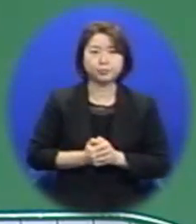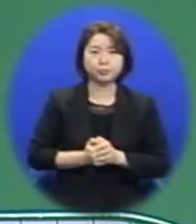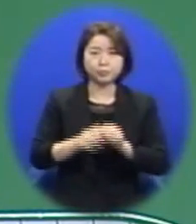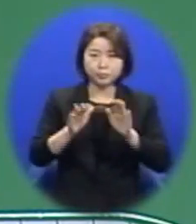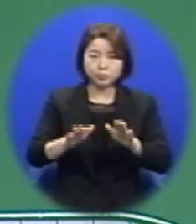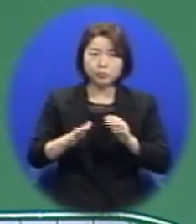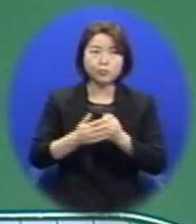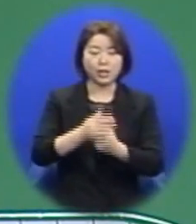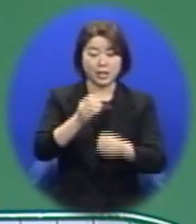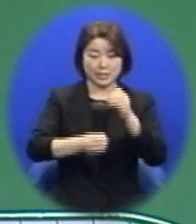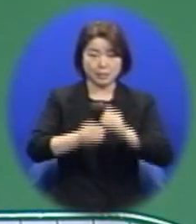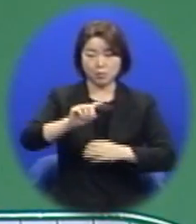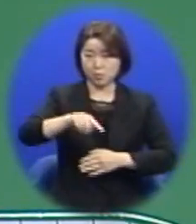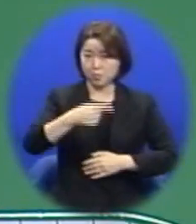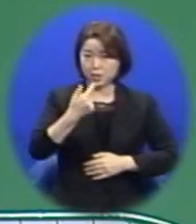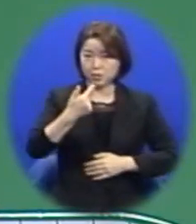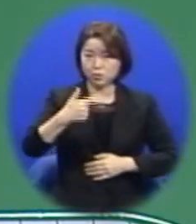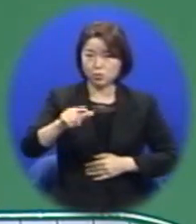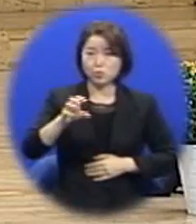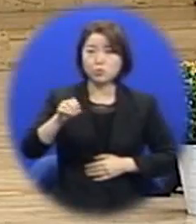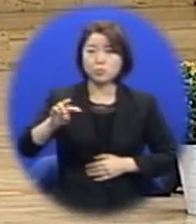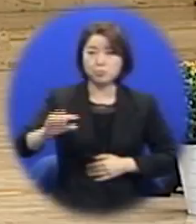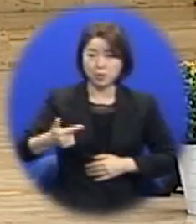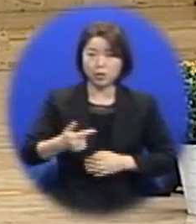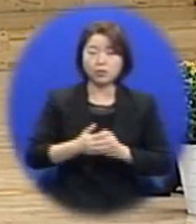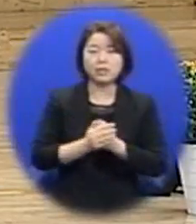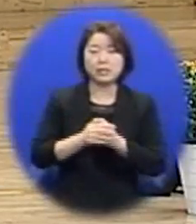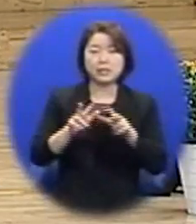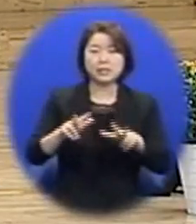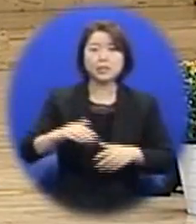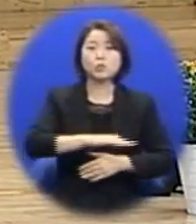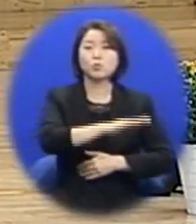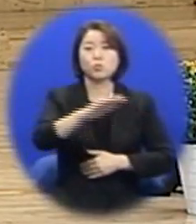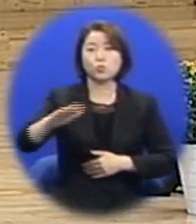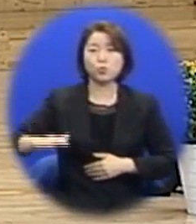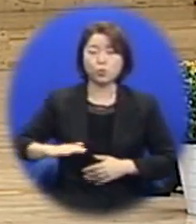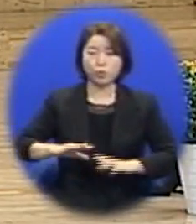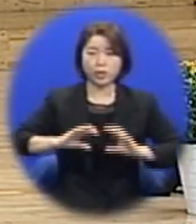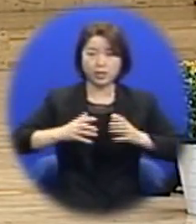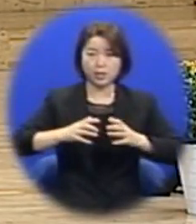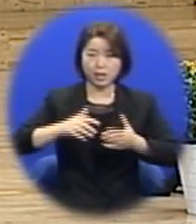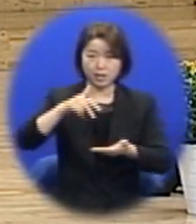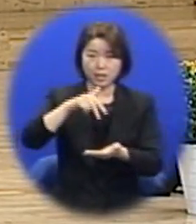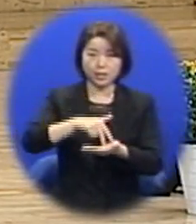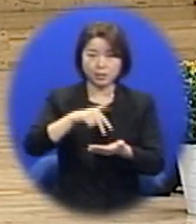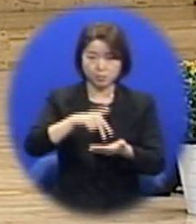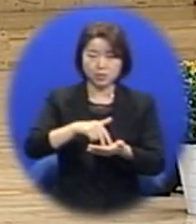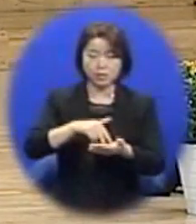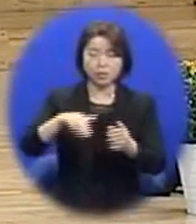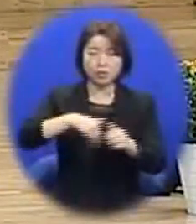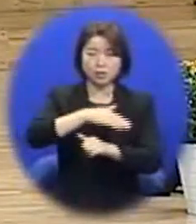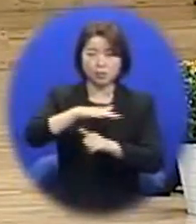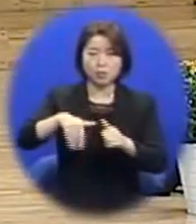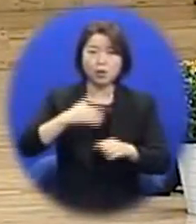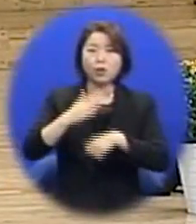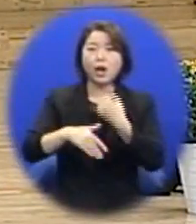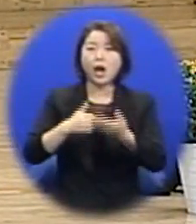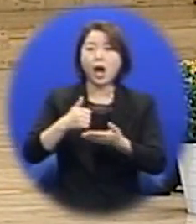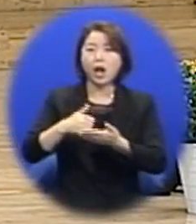오늘 시편 106편은 지금 현재 우리나라가 처해져 있는 형편에 하나님이 우리에게